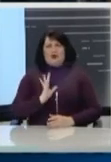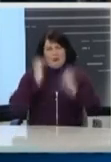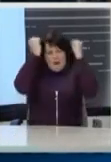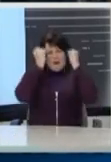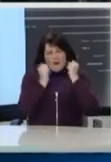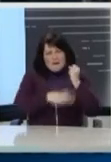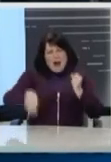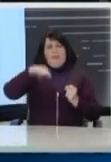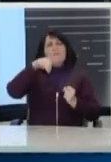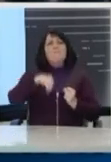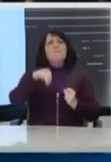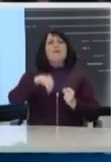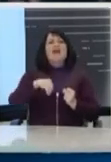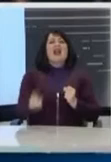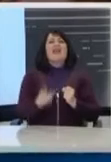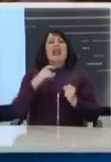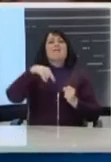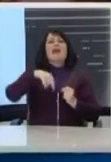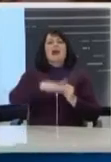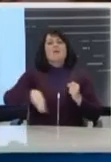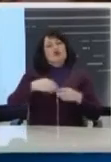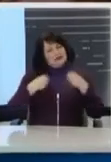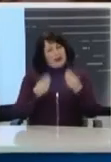της Μάνδρας και της Νέας Περάμου.